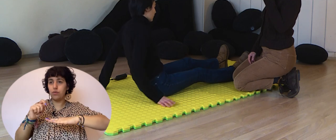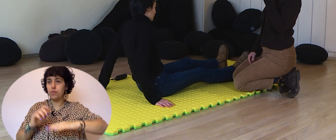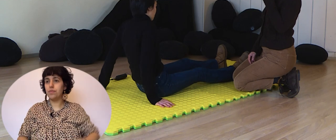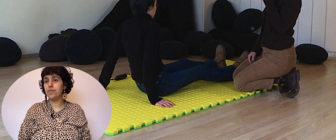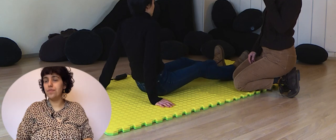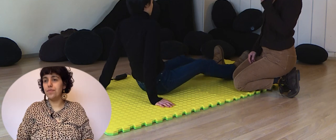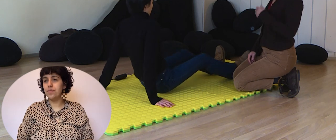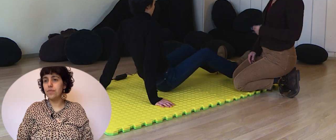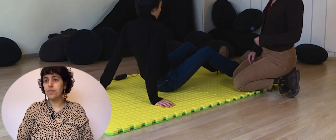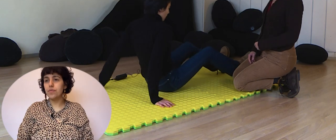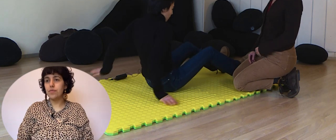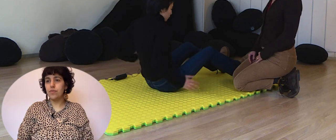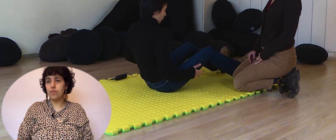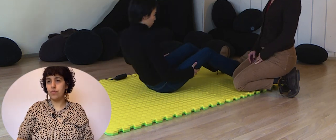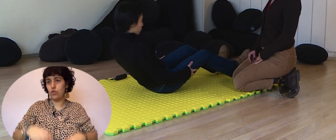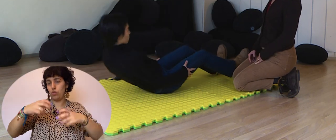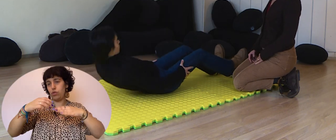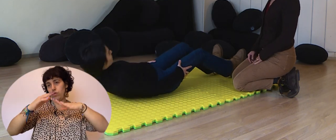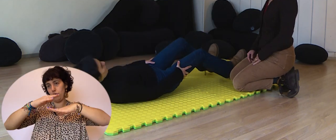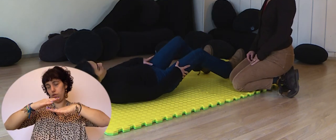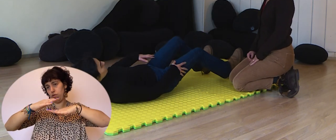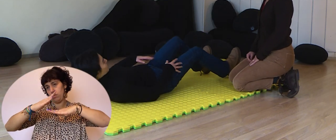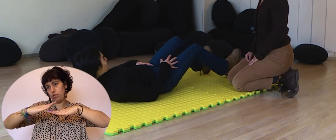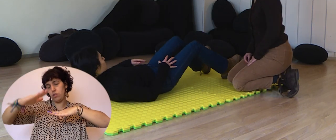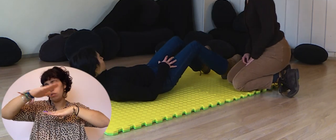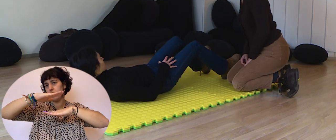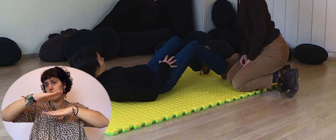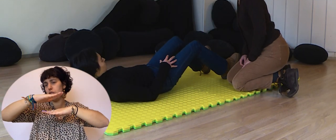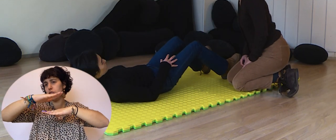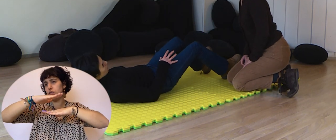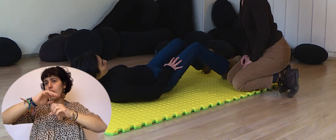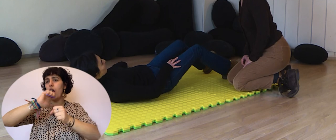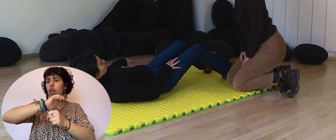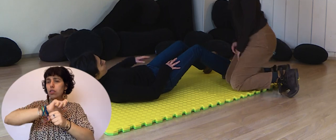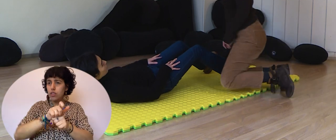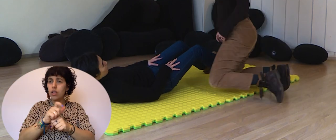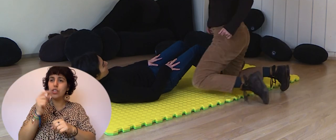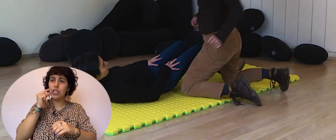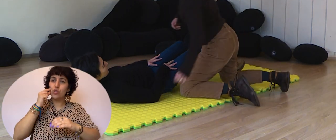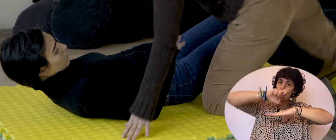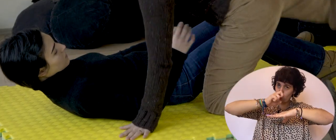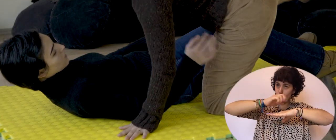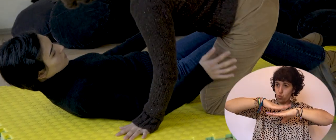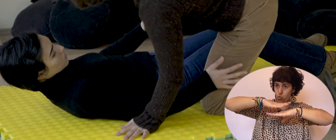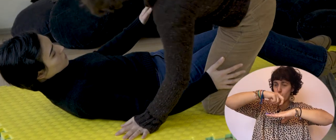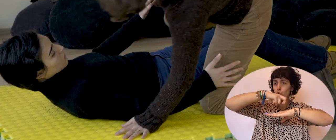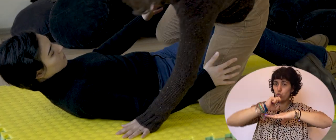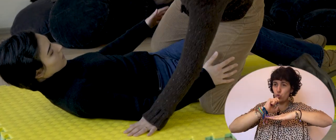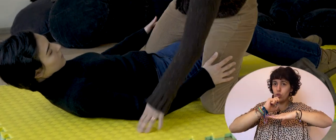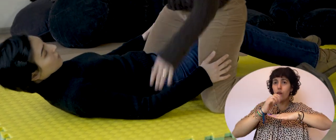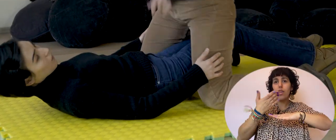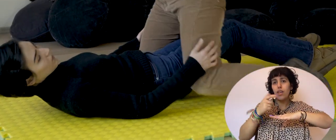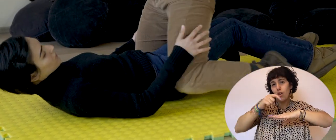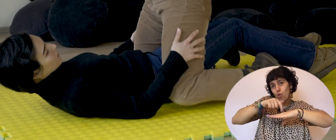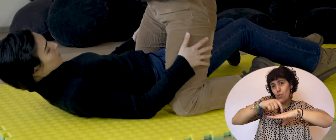en güçlü yerlerinden bir tanesi Bence buraya oturduğu zaman da sizin için gelmedim Bu sizin için